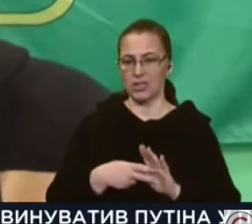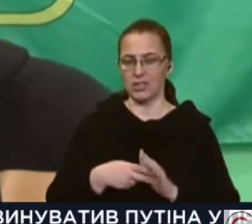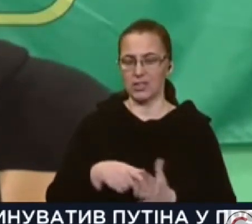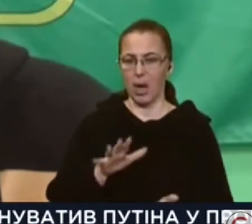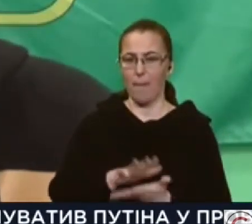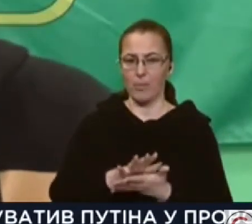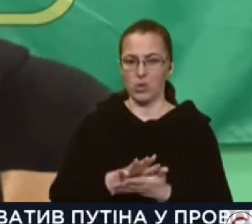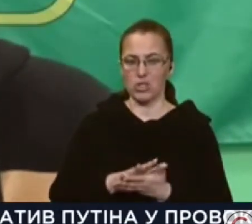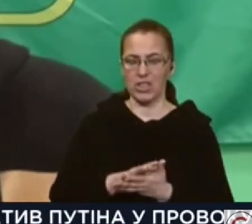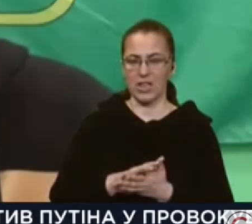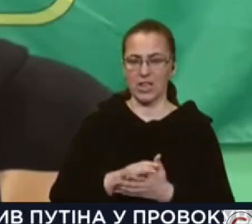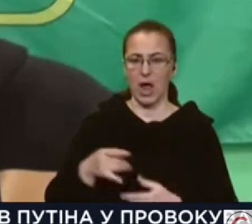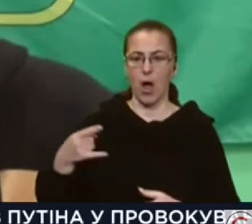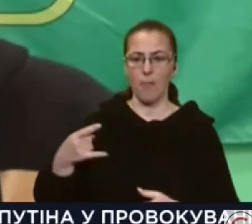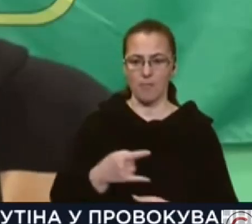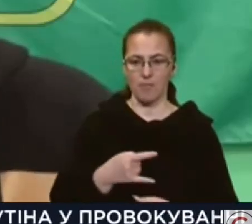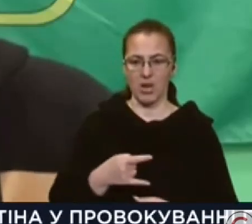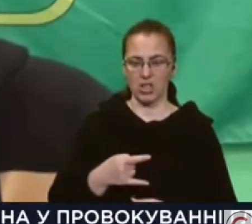на маршруты.